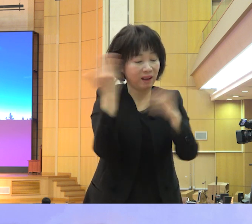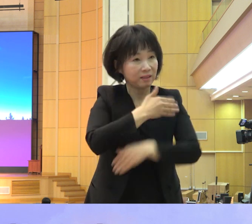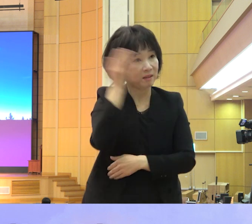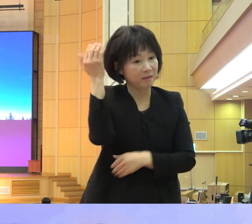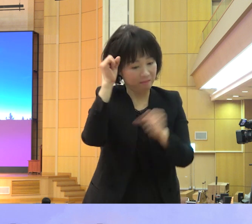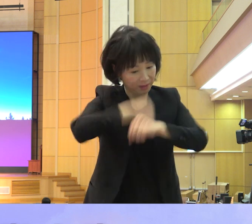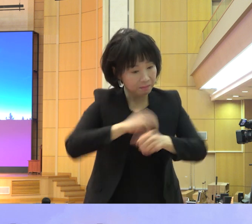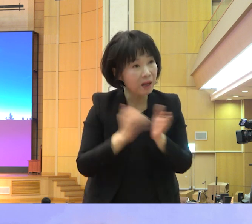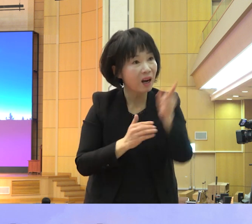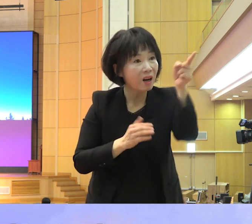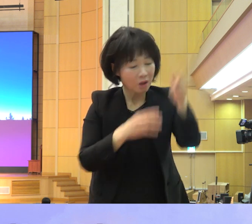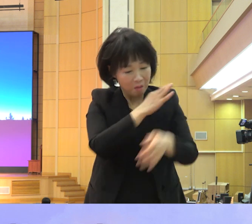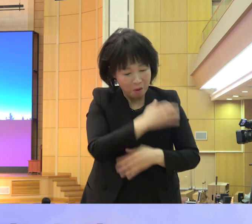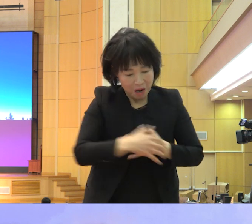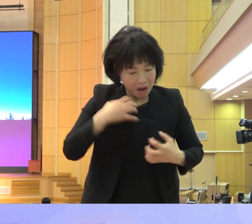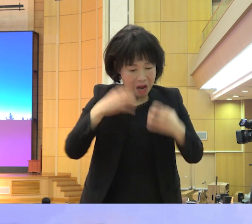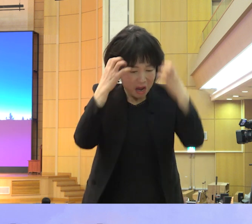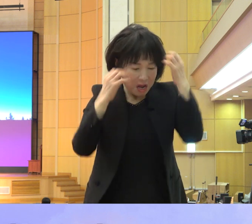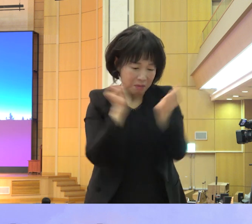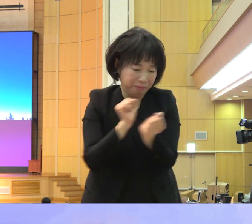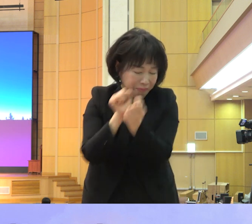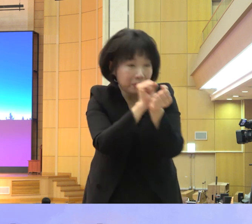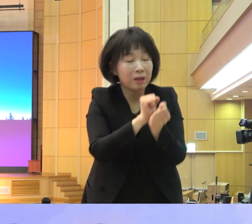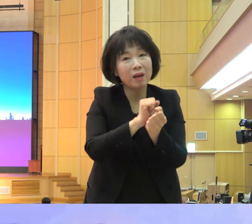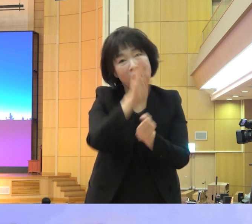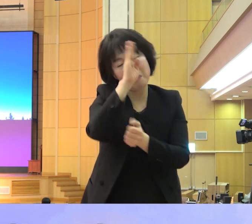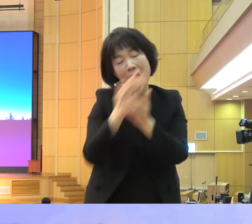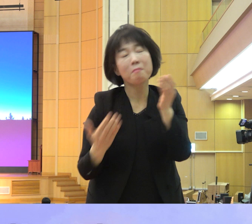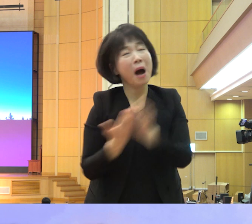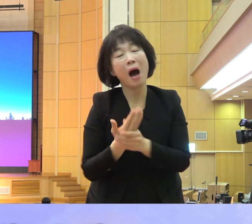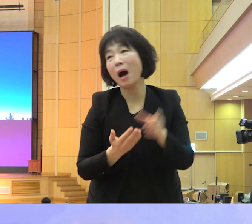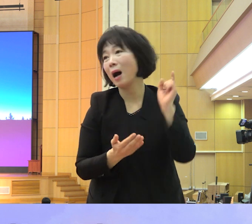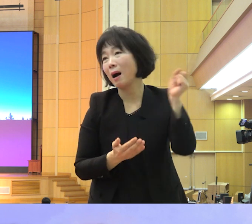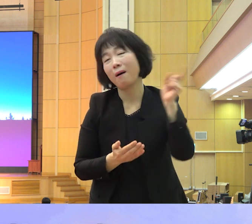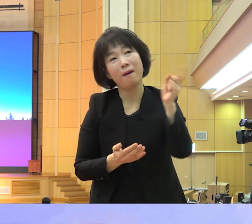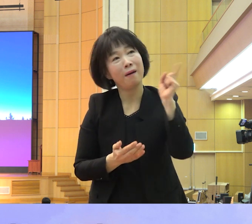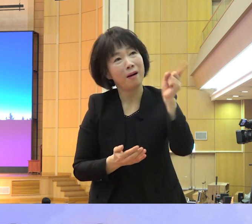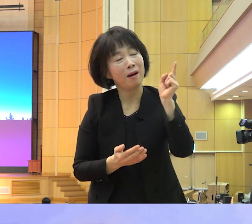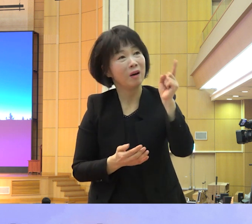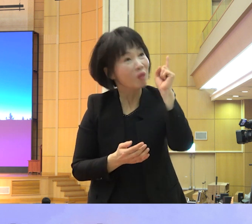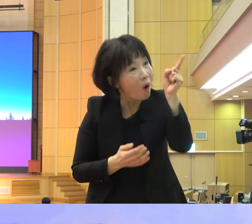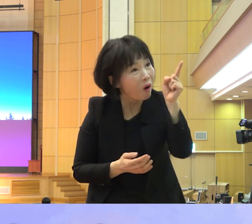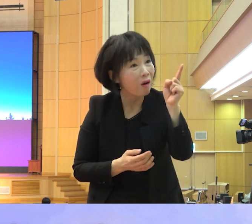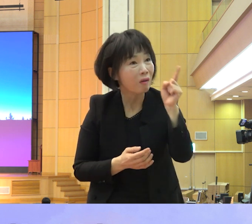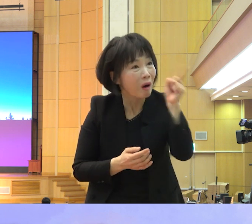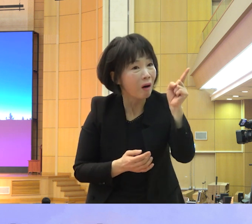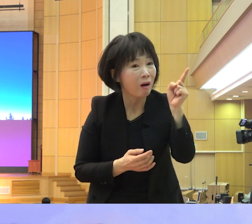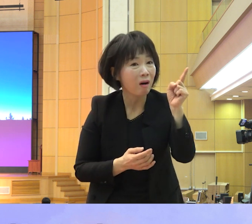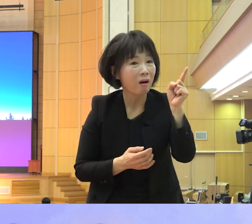숨만 붙어서 죽을 지경이 되고 이렇게 망했는데도